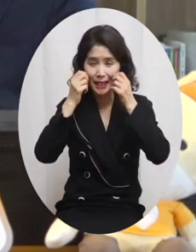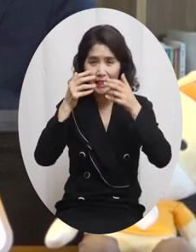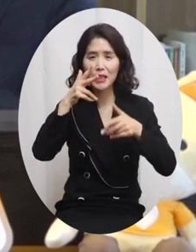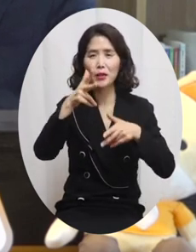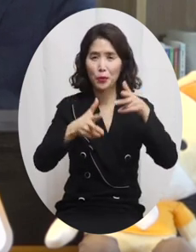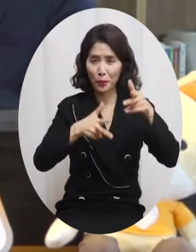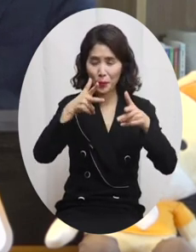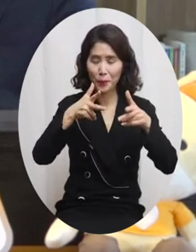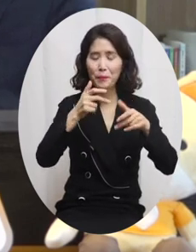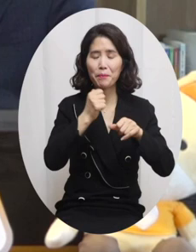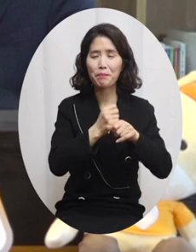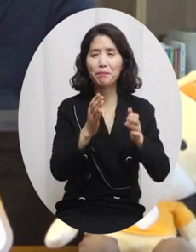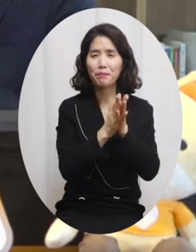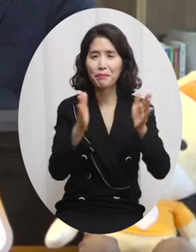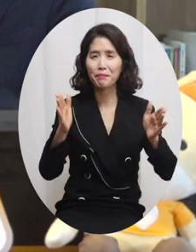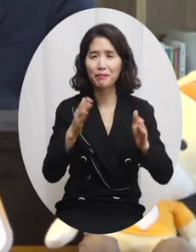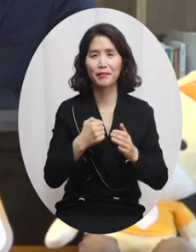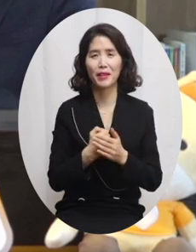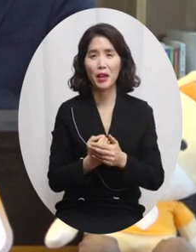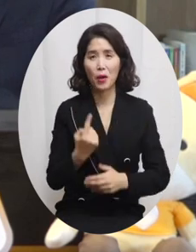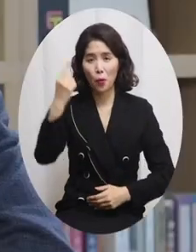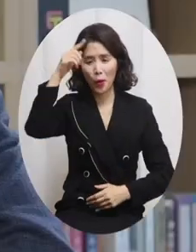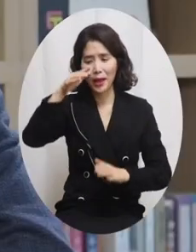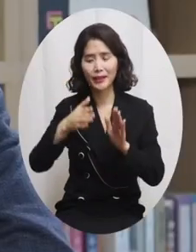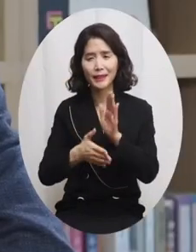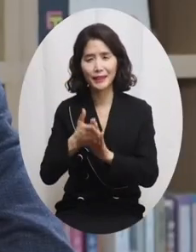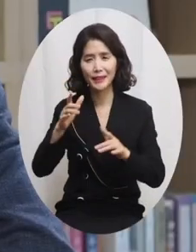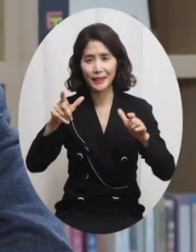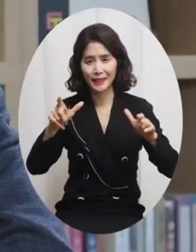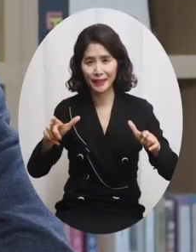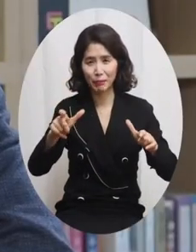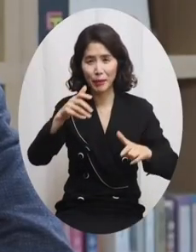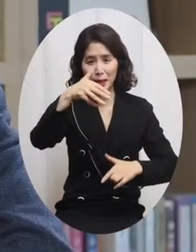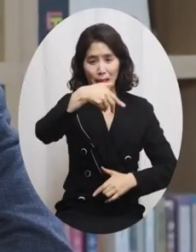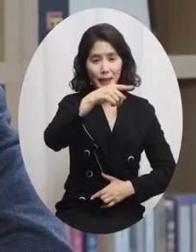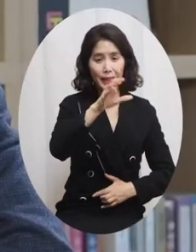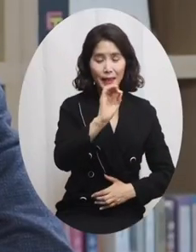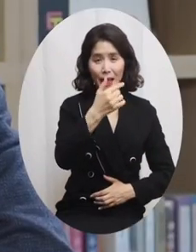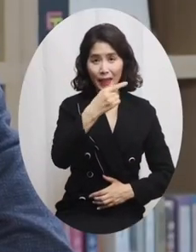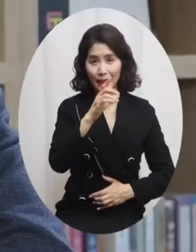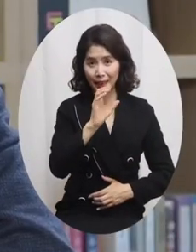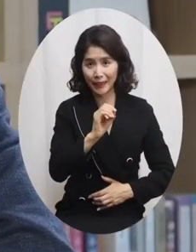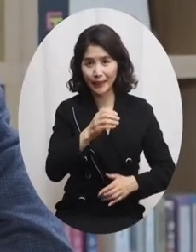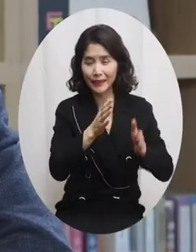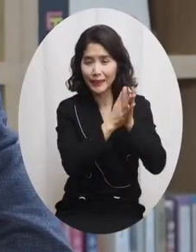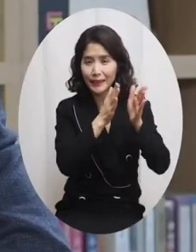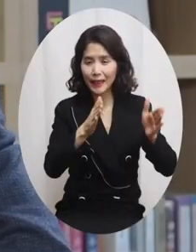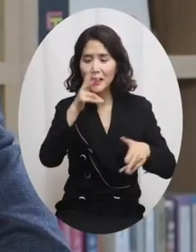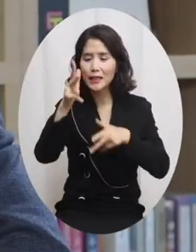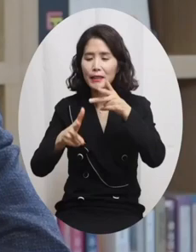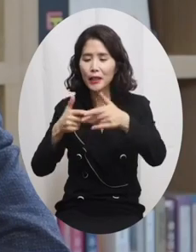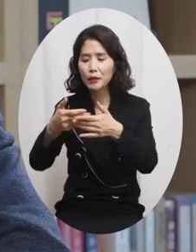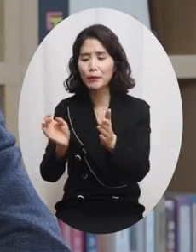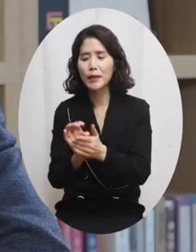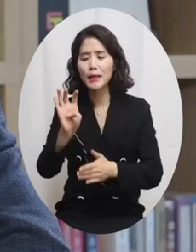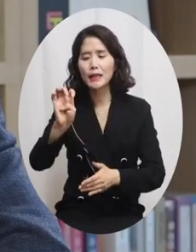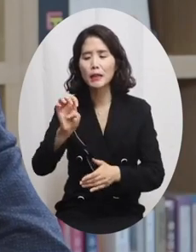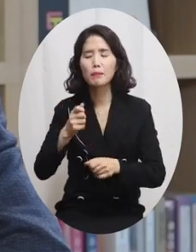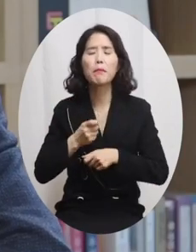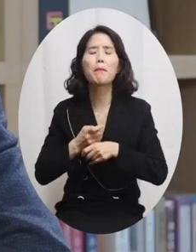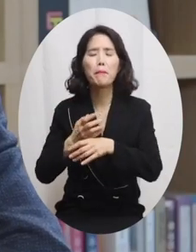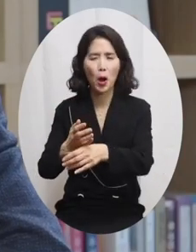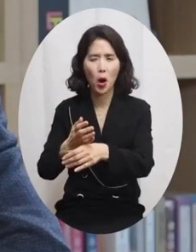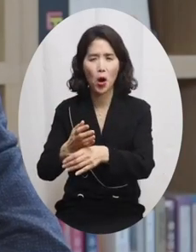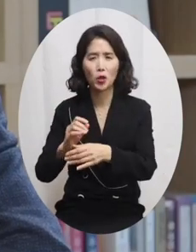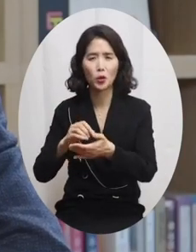도시가 만들어진 거거든요. 그러니까 우리 고양시는 이제 장릉이 들어오면서 거기 산업단지 40만 평 속에